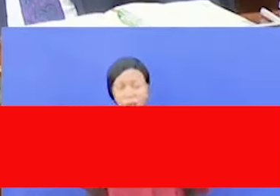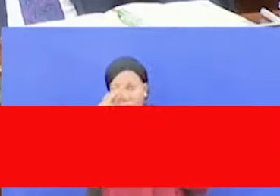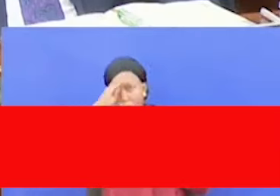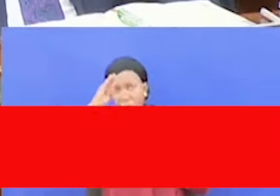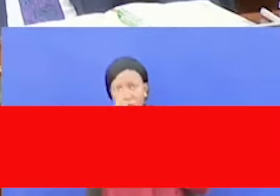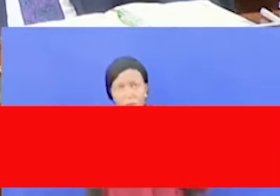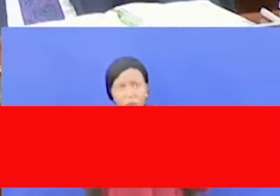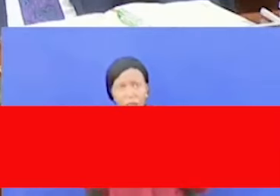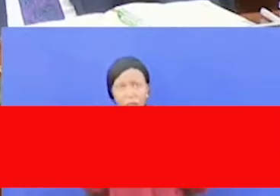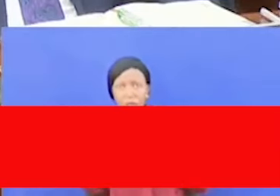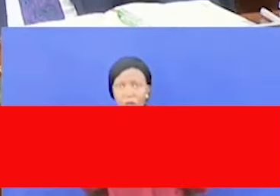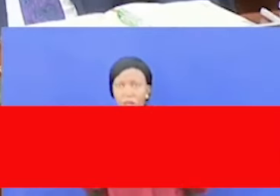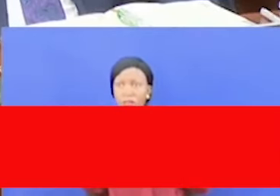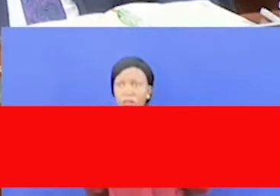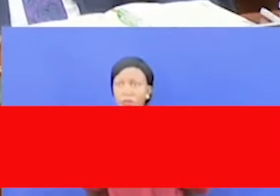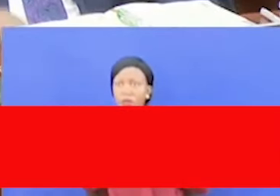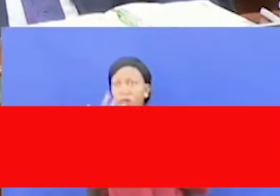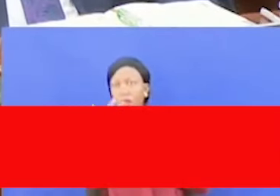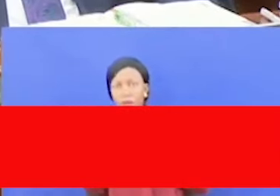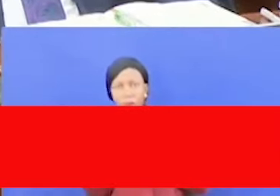tukakubaliana kwamba tuongeze siku 5.